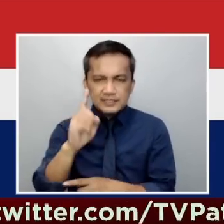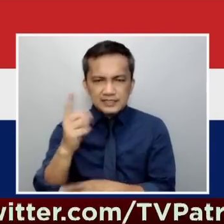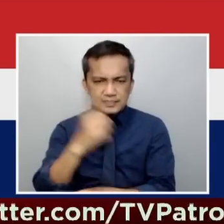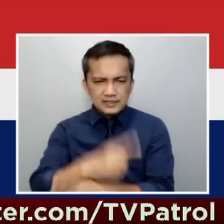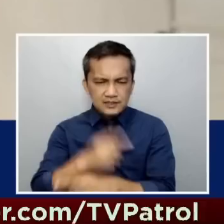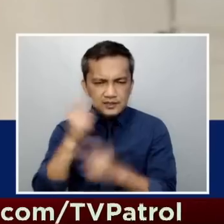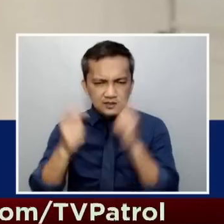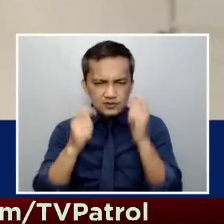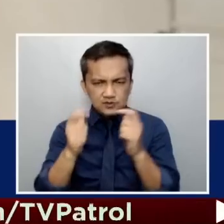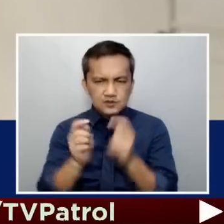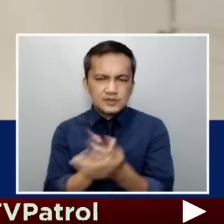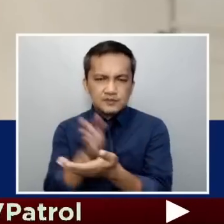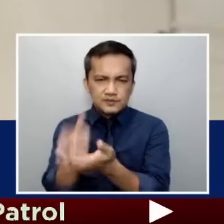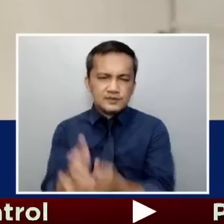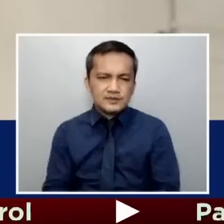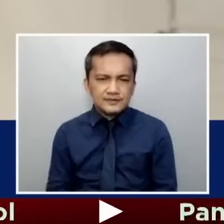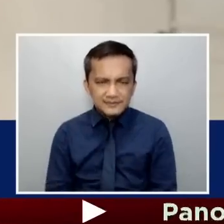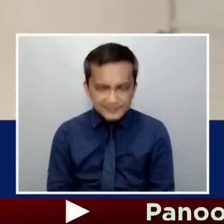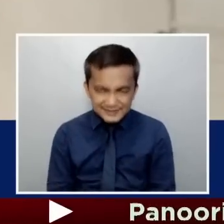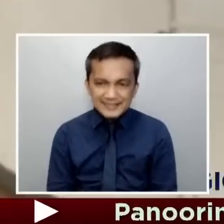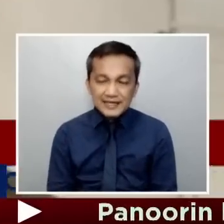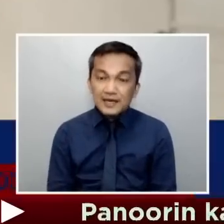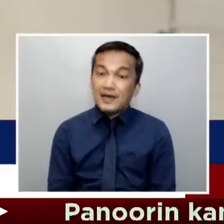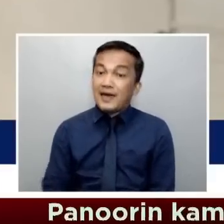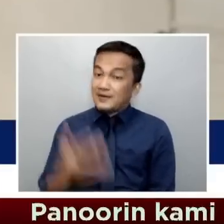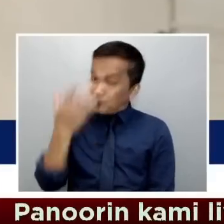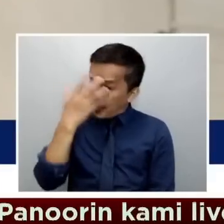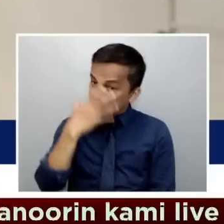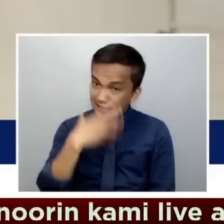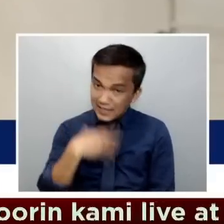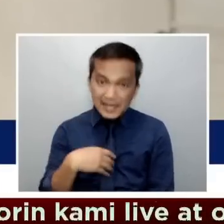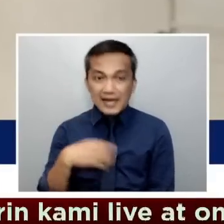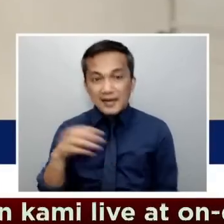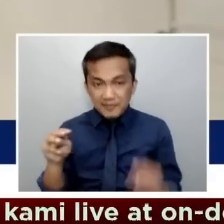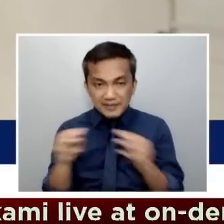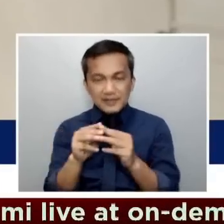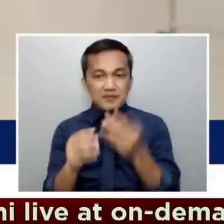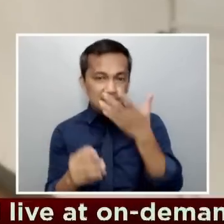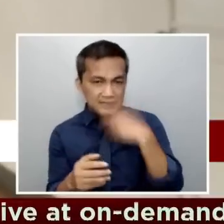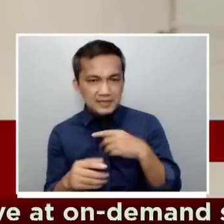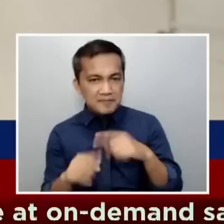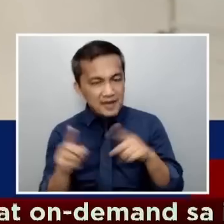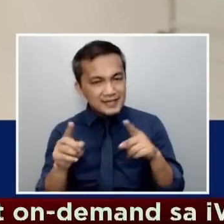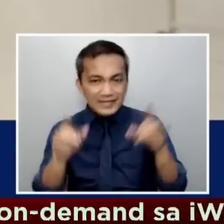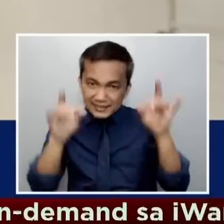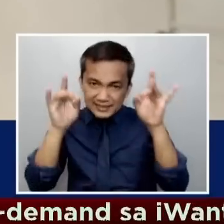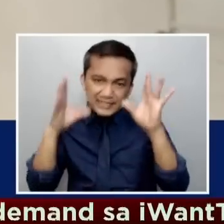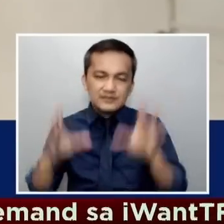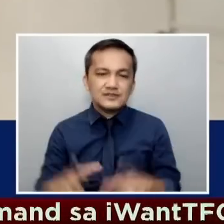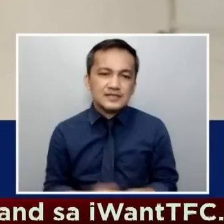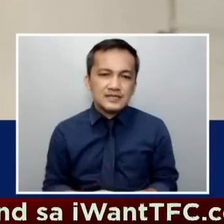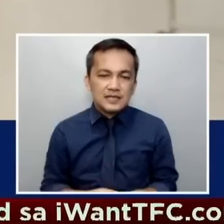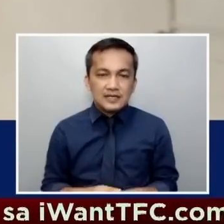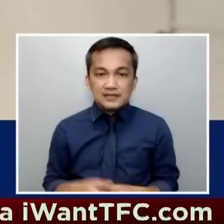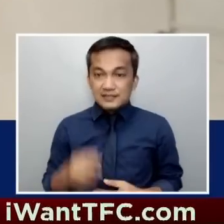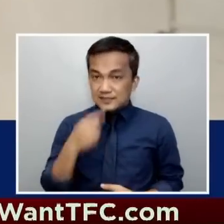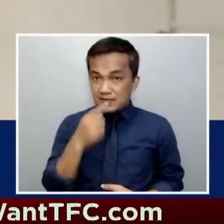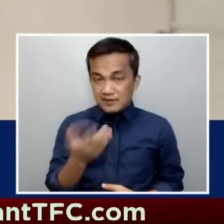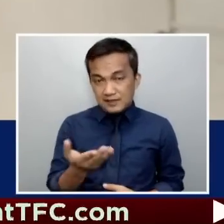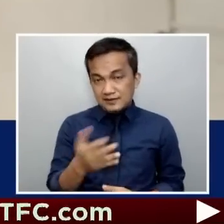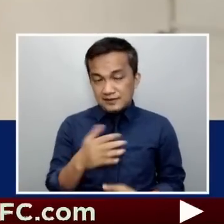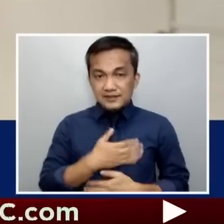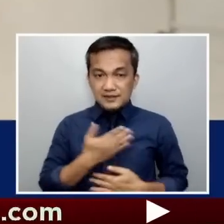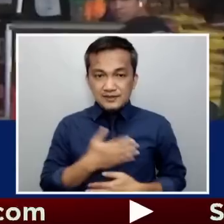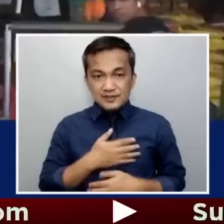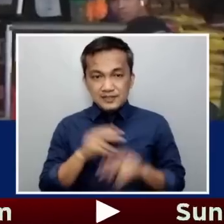na pumupunta. Dangerously beautiful ang ating Mayon. Maganda siya pero syempre dangerous din. Pero sabi nga, you can enjoy the beauty of